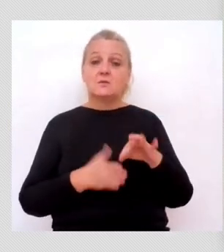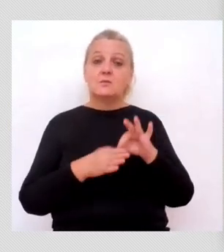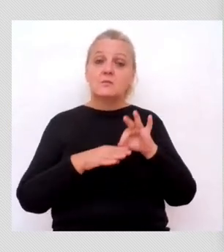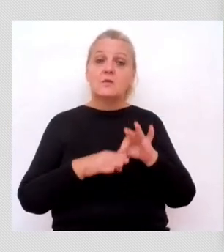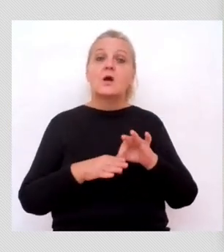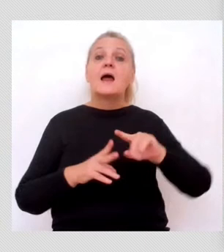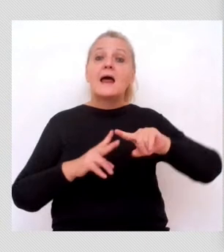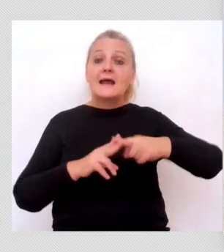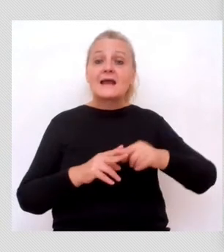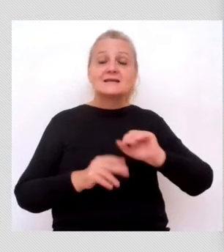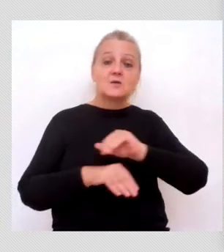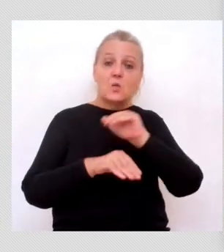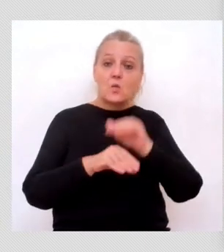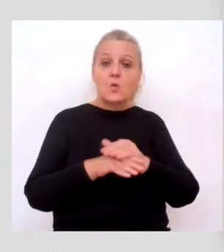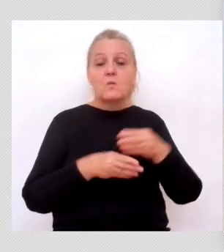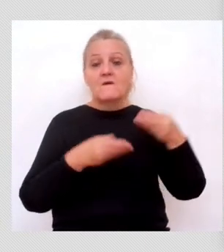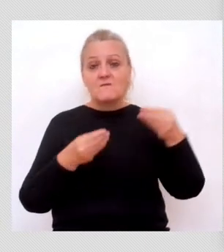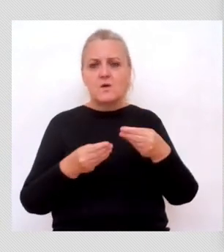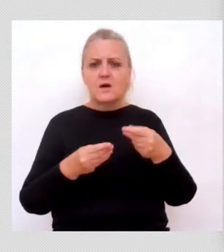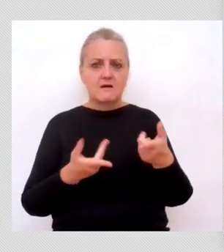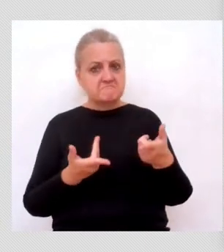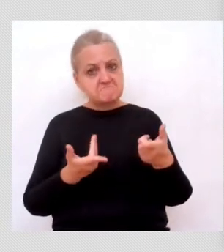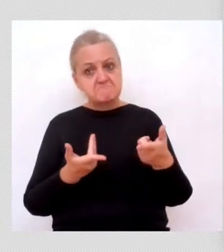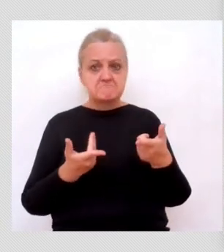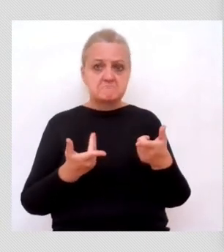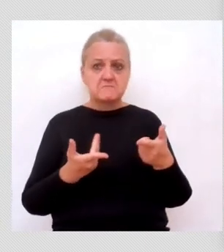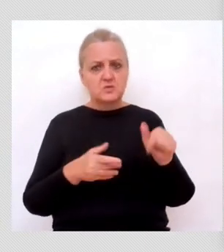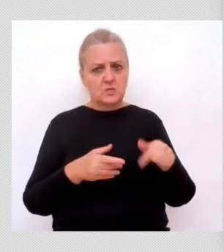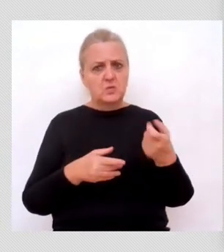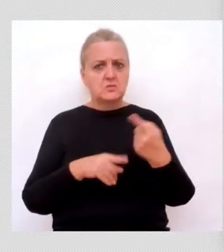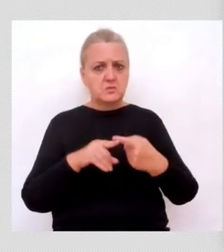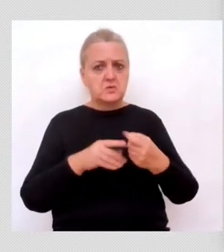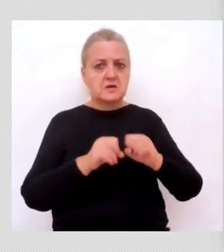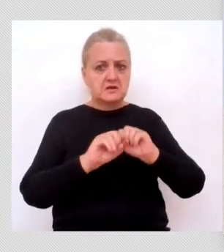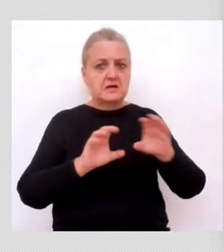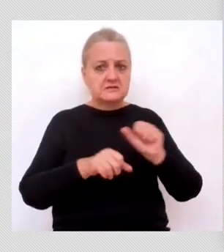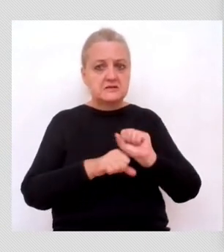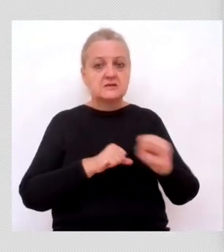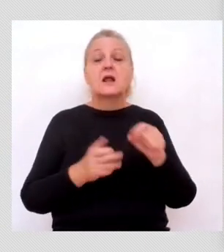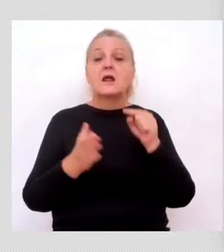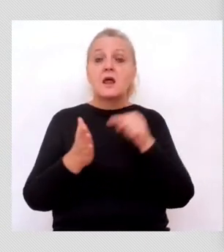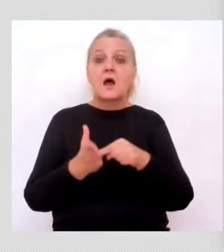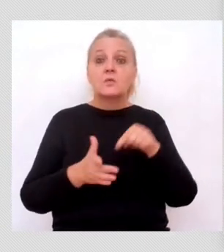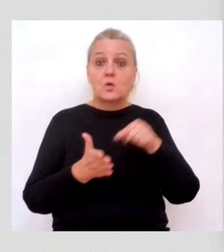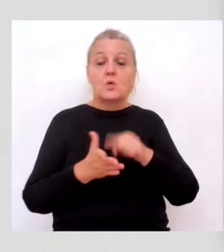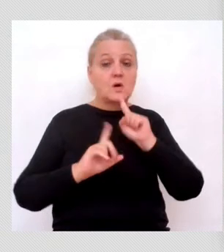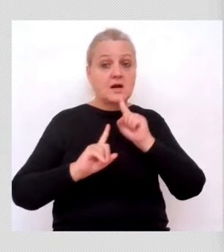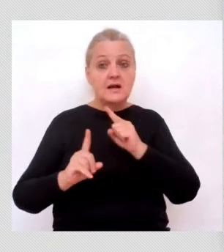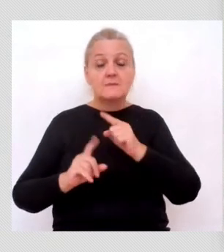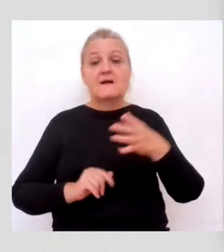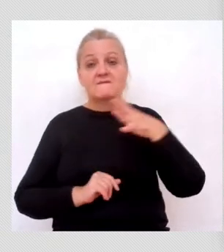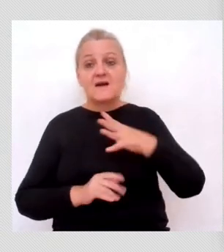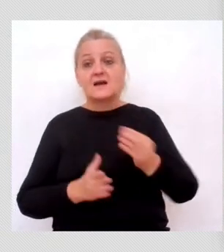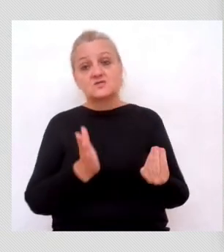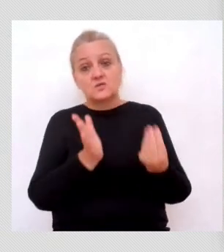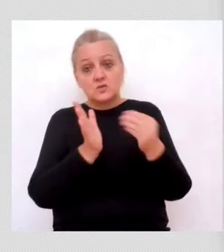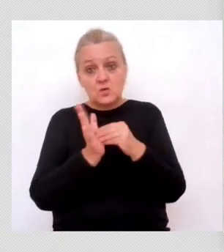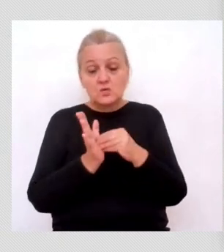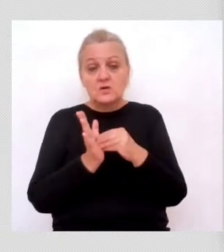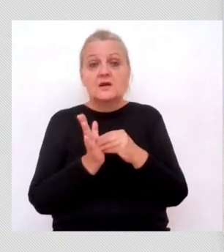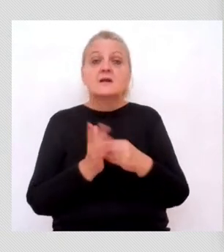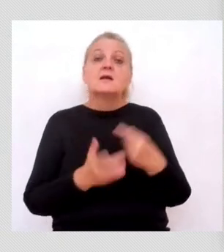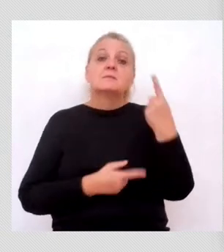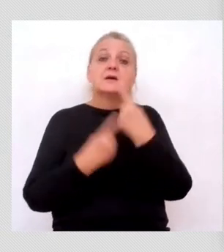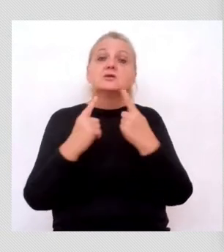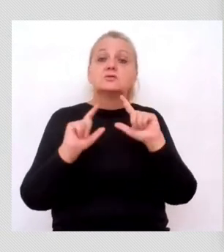umów i wpłat trochę temu przeczy, ale wydaje mi się, że takie rekomendacje warto również tutaj zawrzeć, choćby mając na myśli,